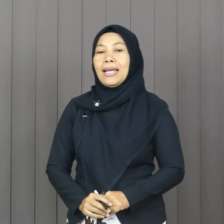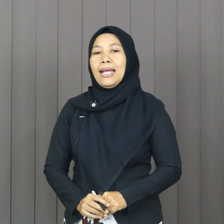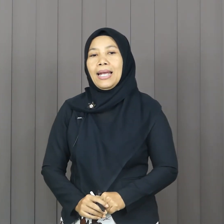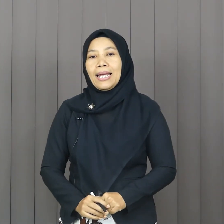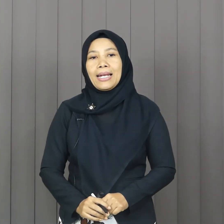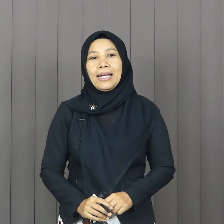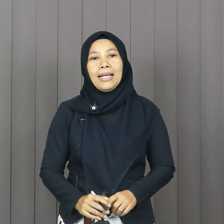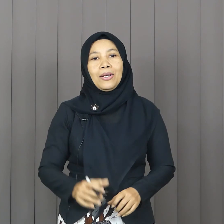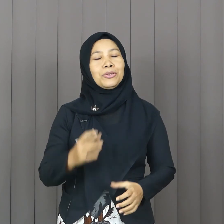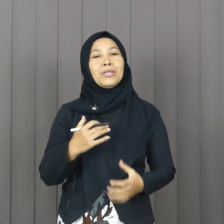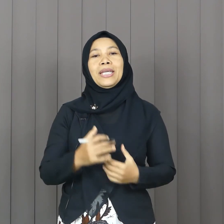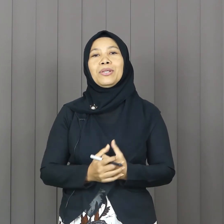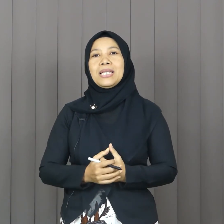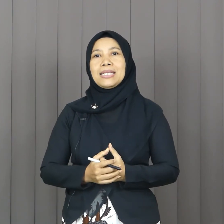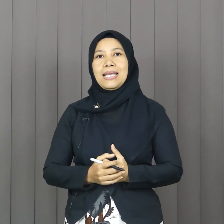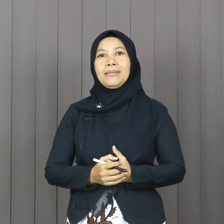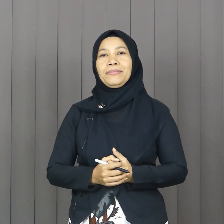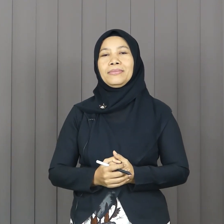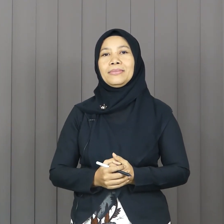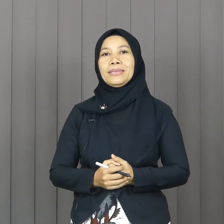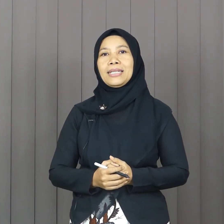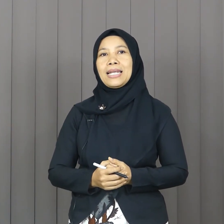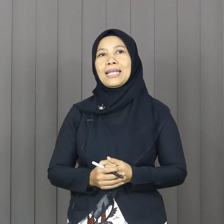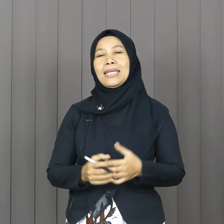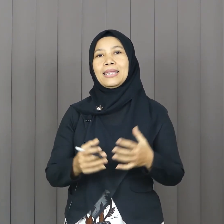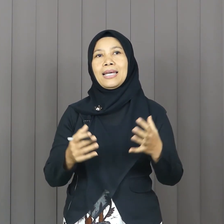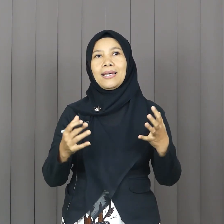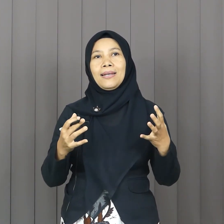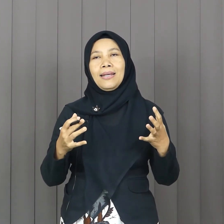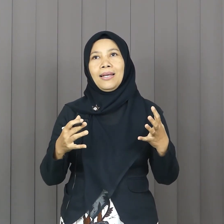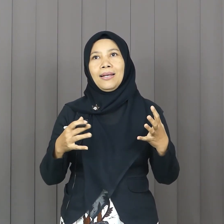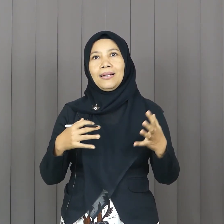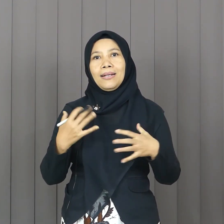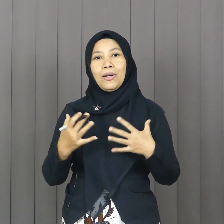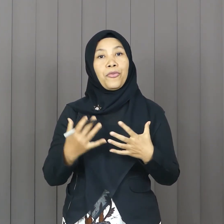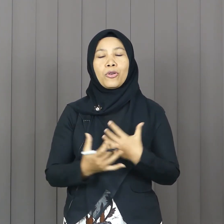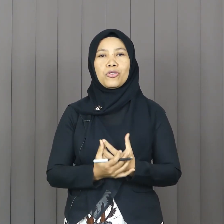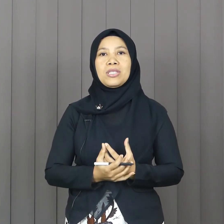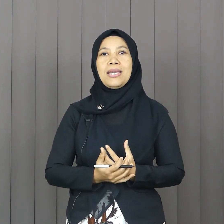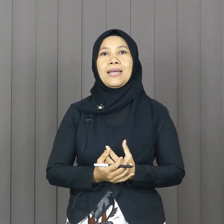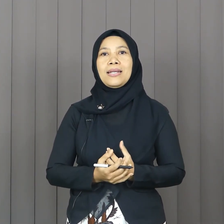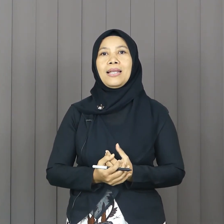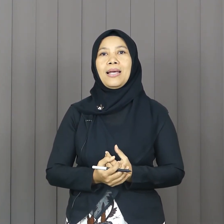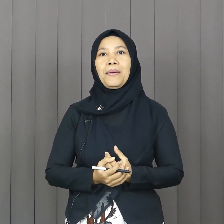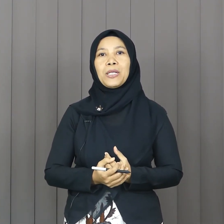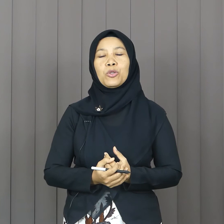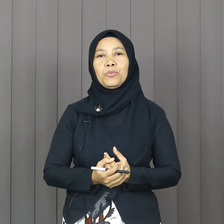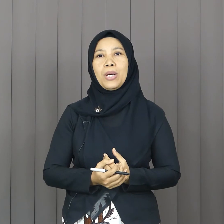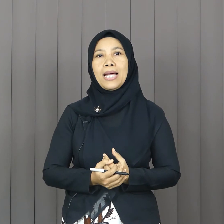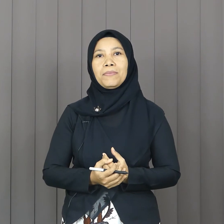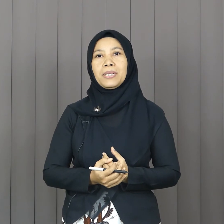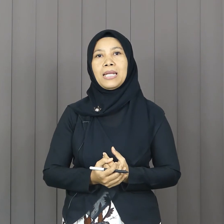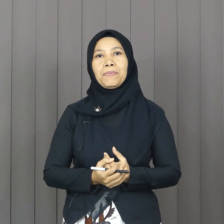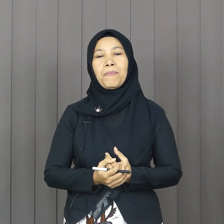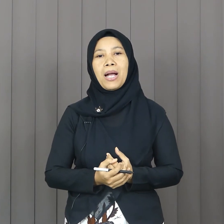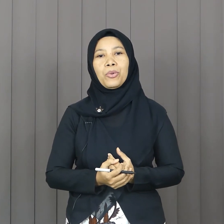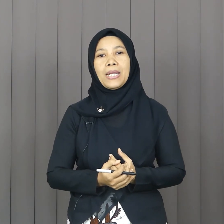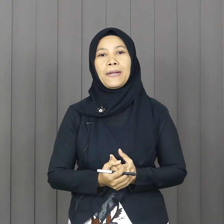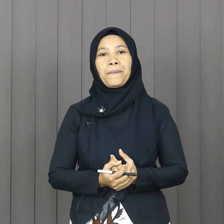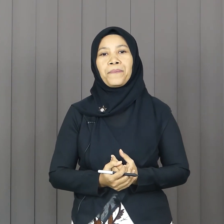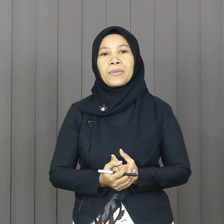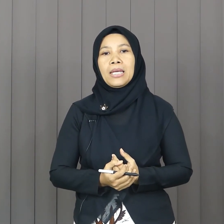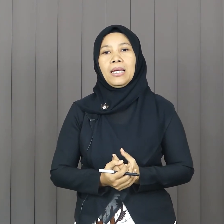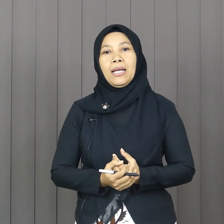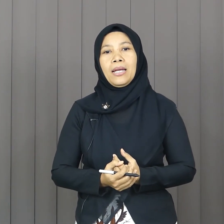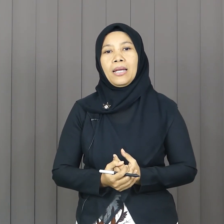Nah, untuk Indonesia, karena kita fokusnya adalah pertumbuhan dan